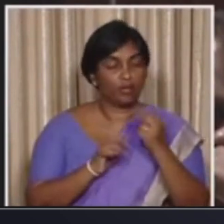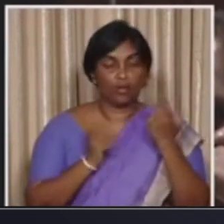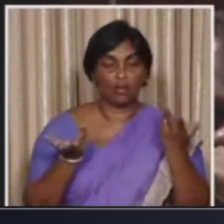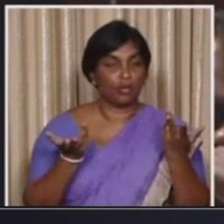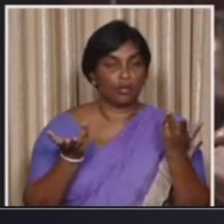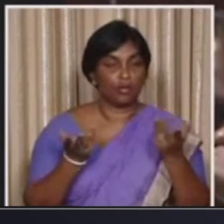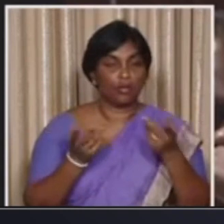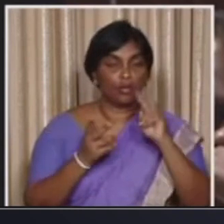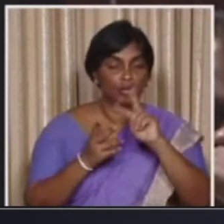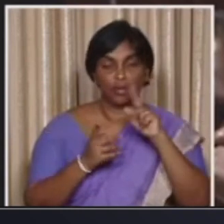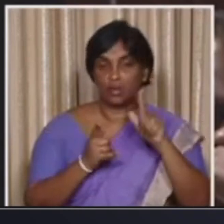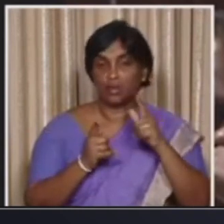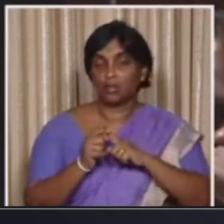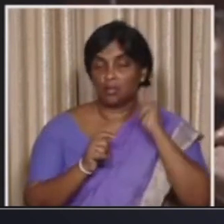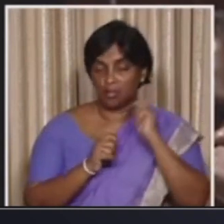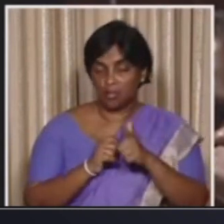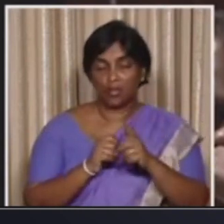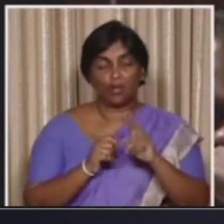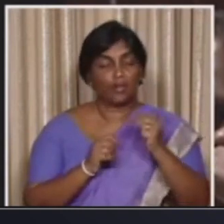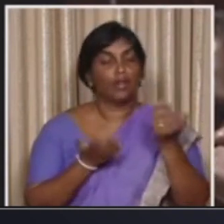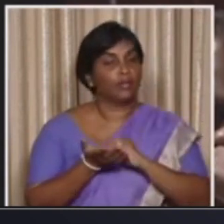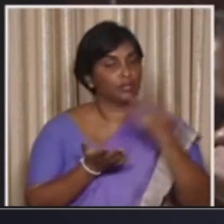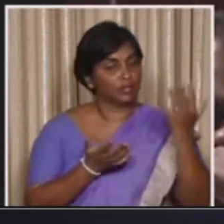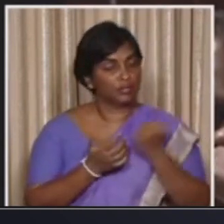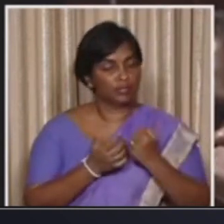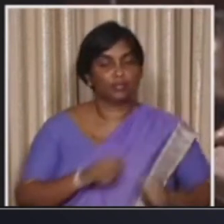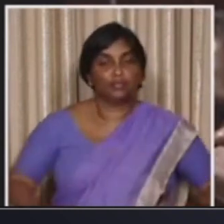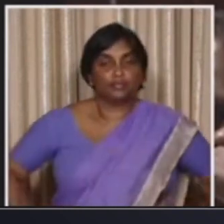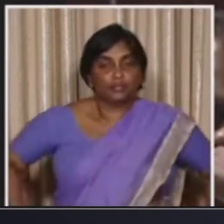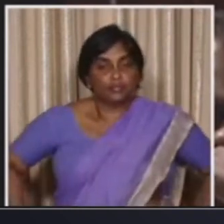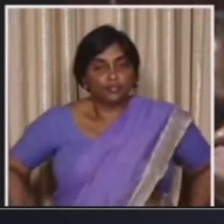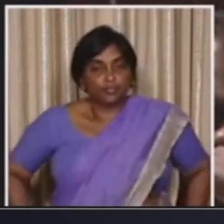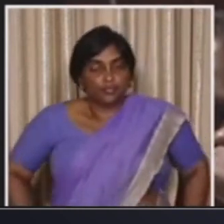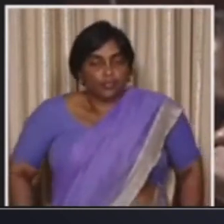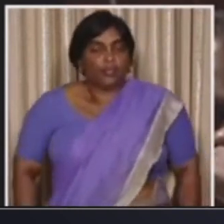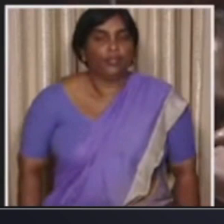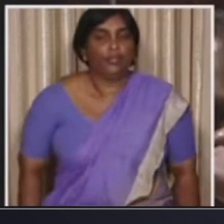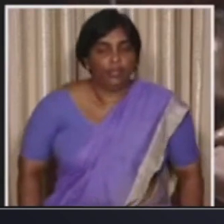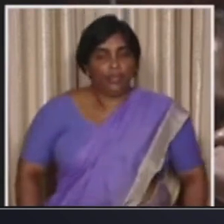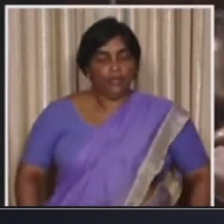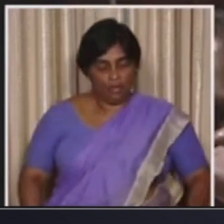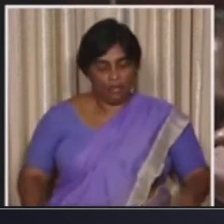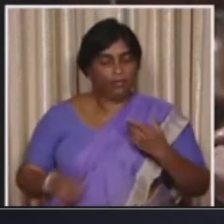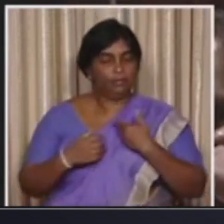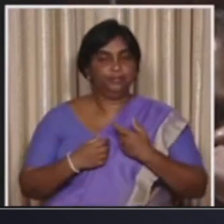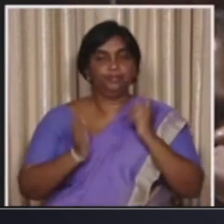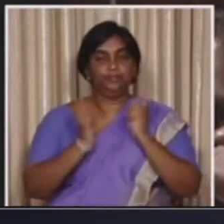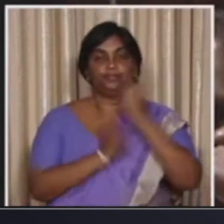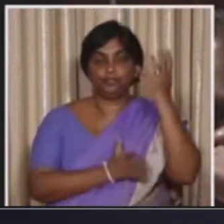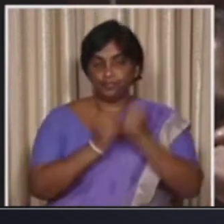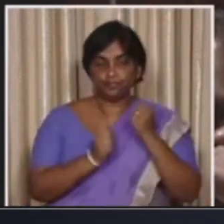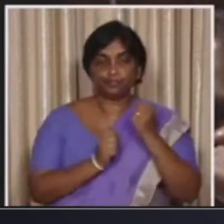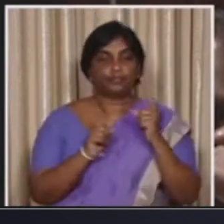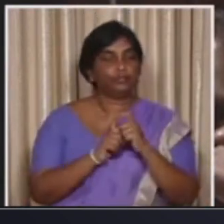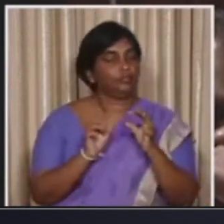වැඩේ 27ක් ගවන්න තියෙනවා 20ක් ණයට ගන්නවා එදා අප්‍රේතල ඔස්සේට පොල්ල තියෙනකන් අපි ණය අරන් දිනවා